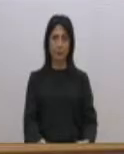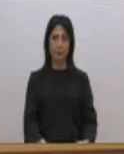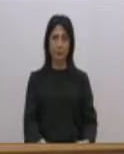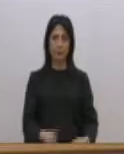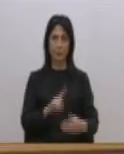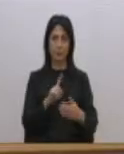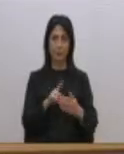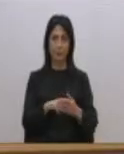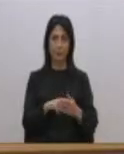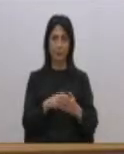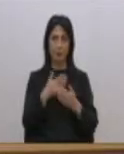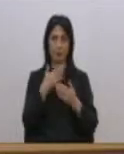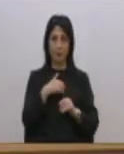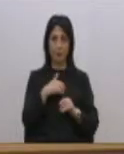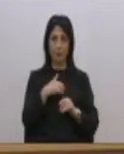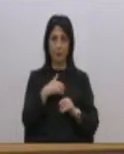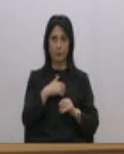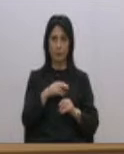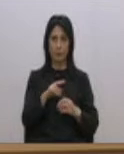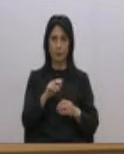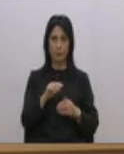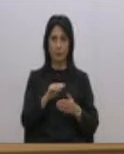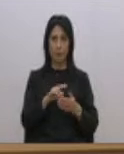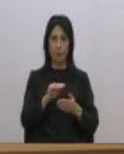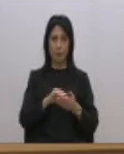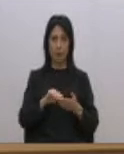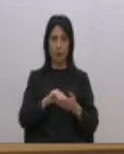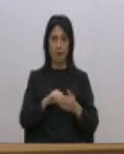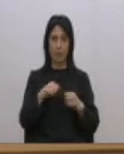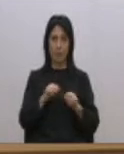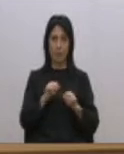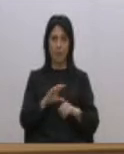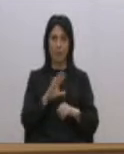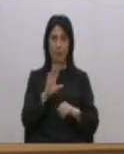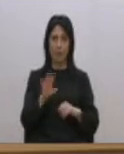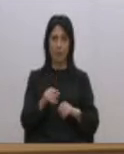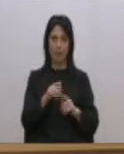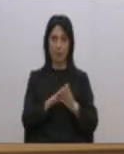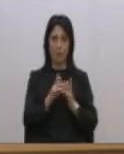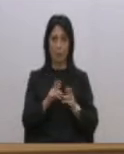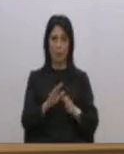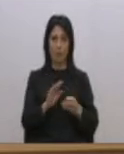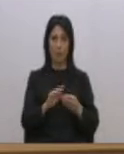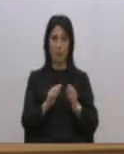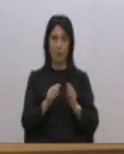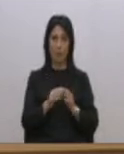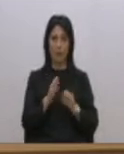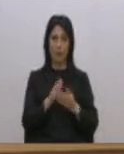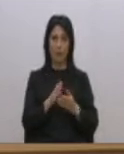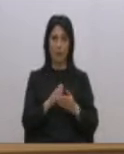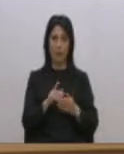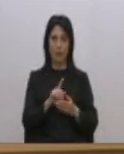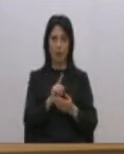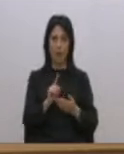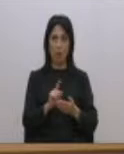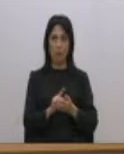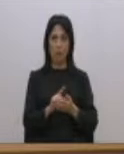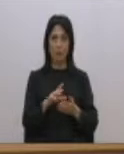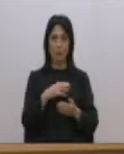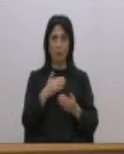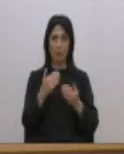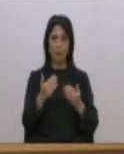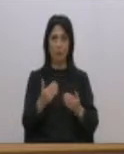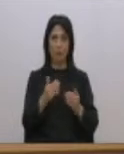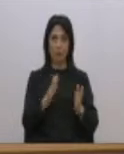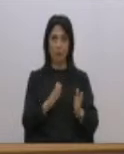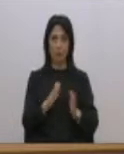Aramax ubralut azris gamot. Autorul oplebata, dacă ești hvala ze mugvarebeli problema gahlda, da aucirebeli comisii